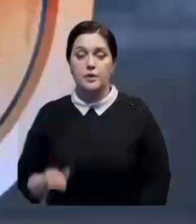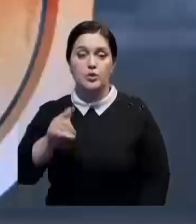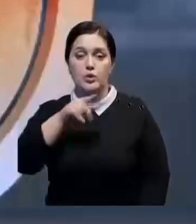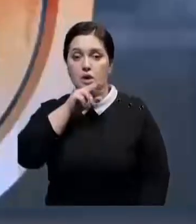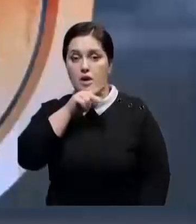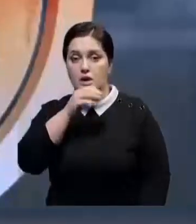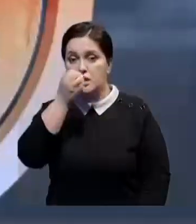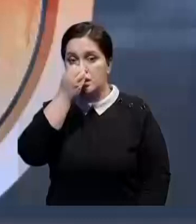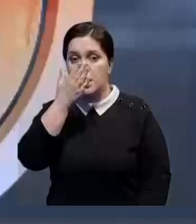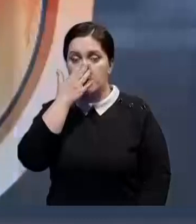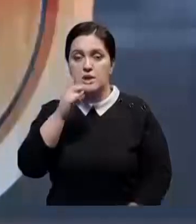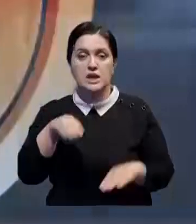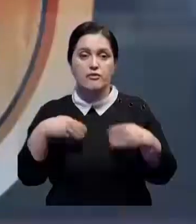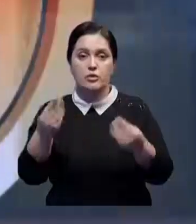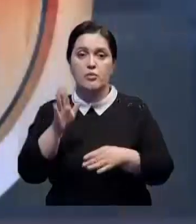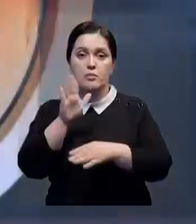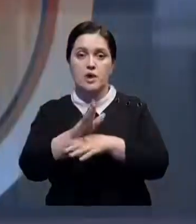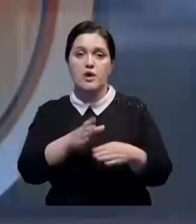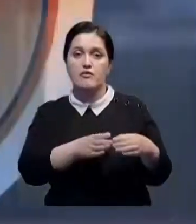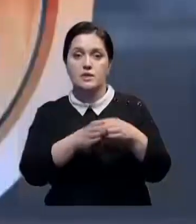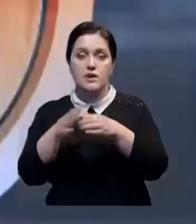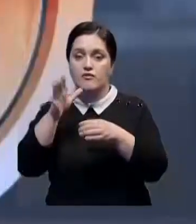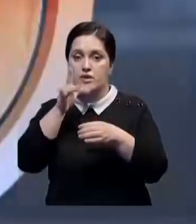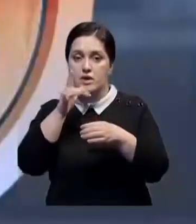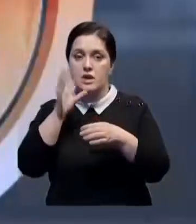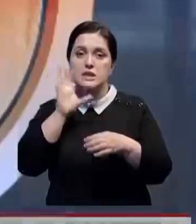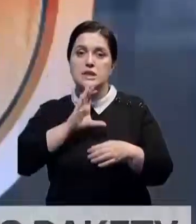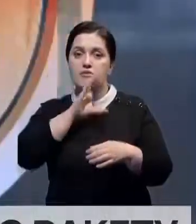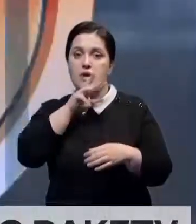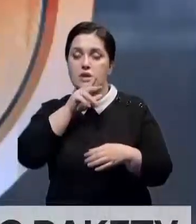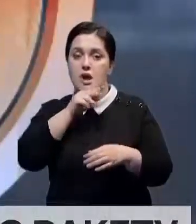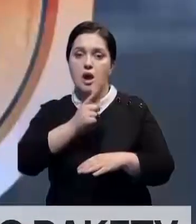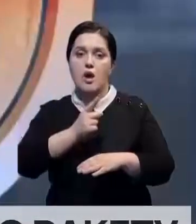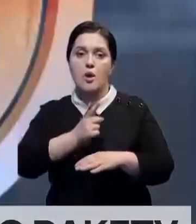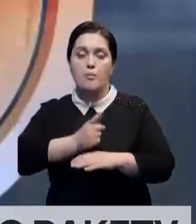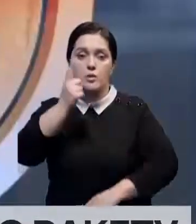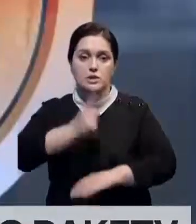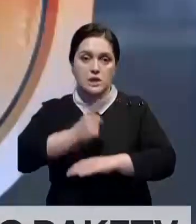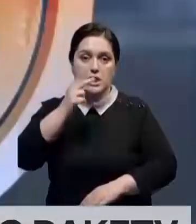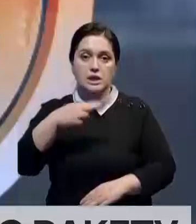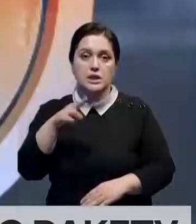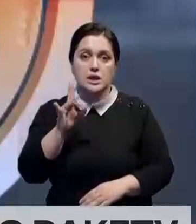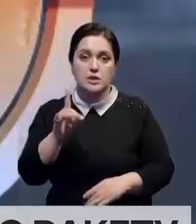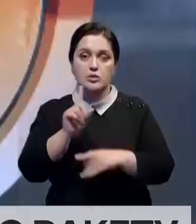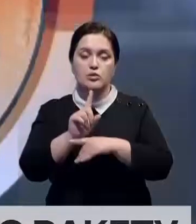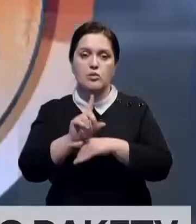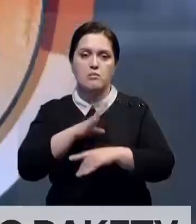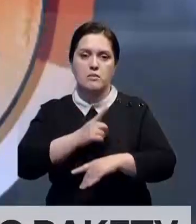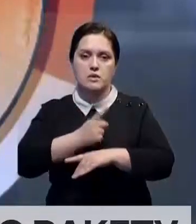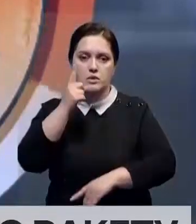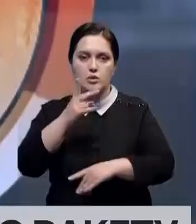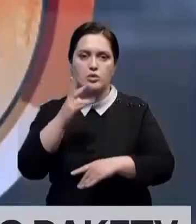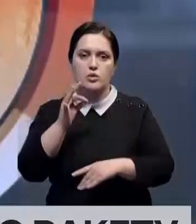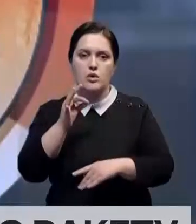Обычно Южная Корея и Япония не выдают приказов об эвакуации во время северокорейских пусков. До этого КНДР также отправляла